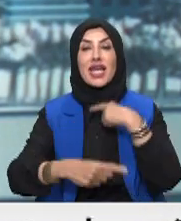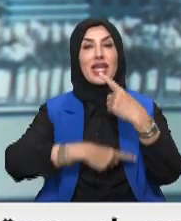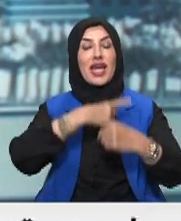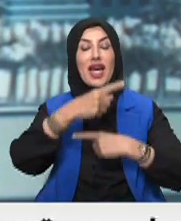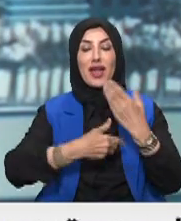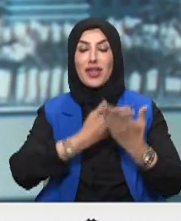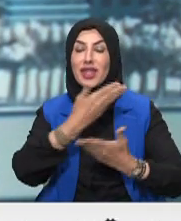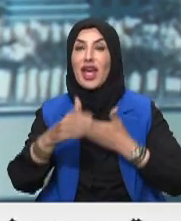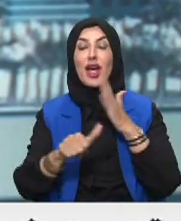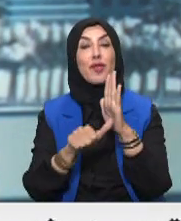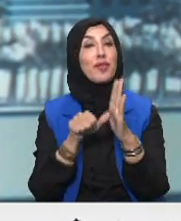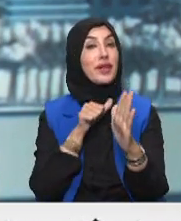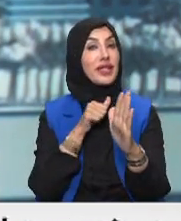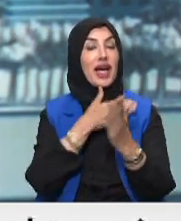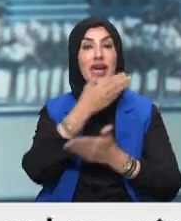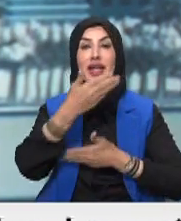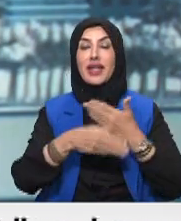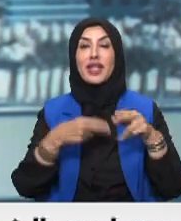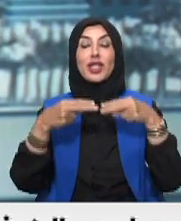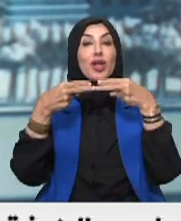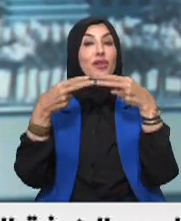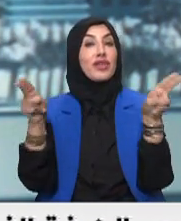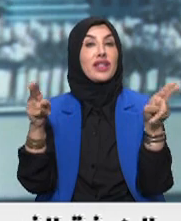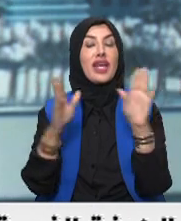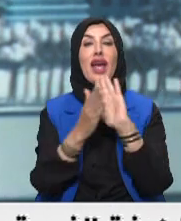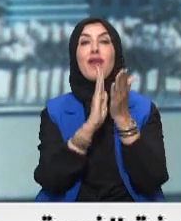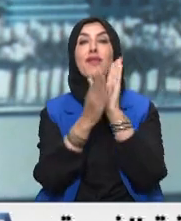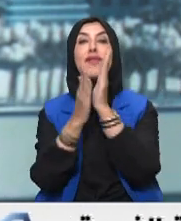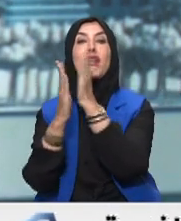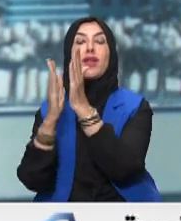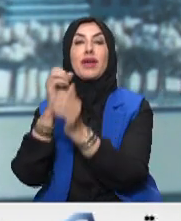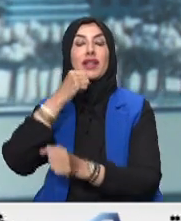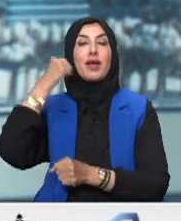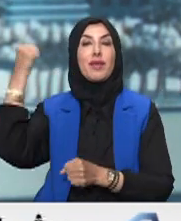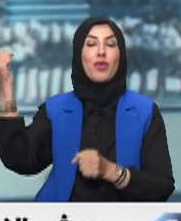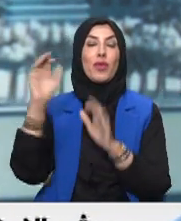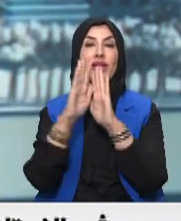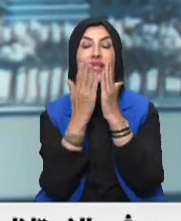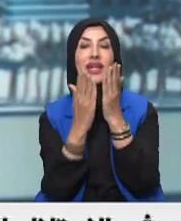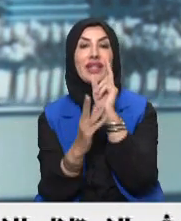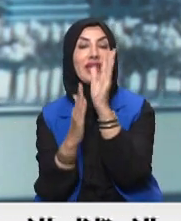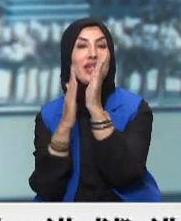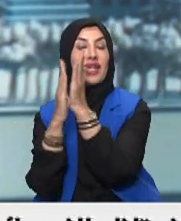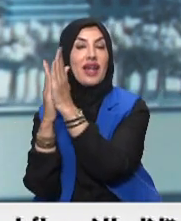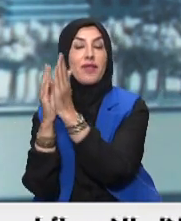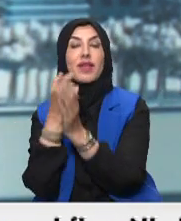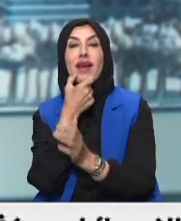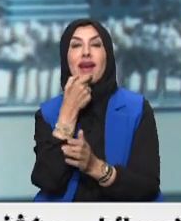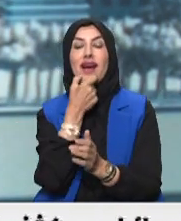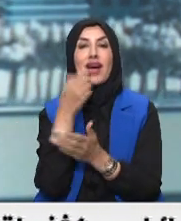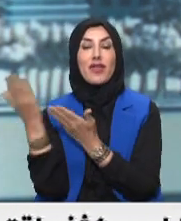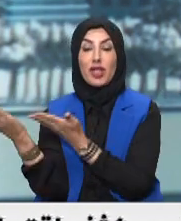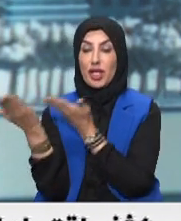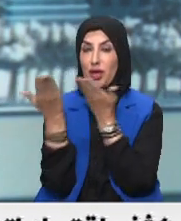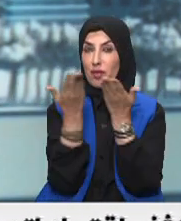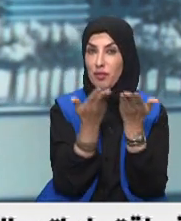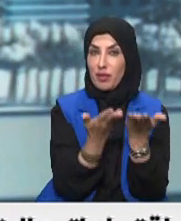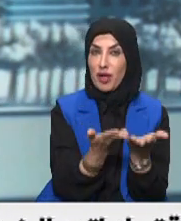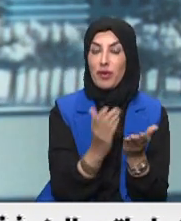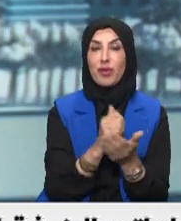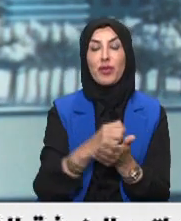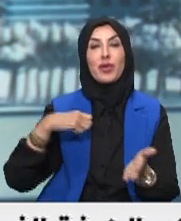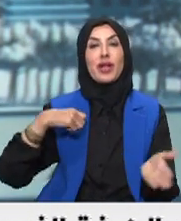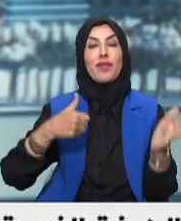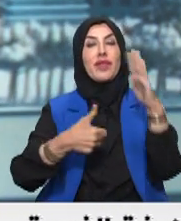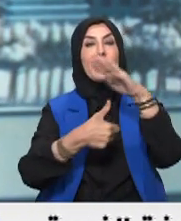البلدين افتتح في المكتبه الوطنيه معرض الارشيف التجاري الكويتي البريطاني بحضور كل من